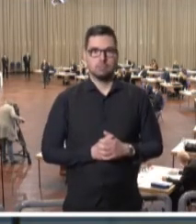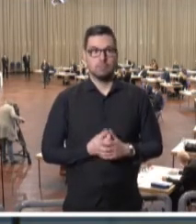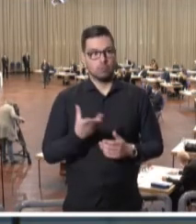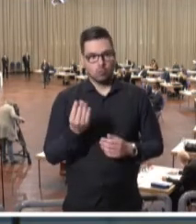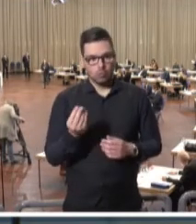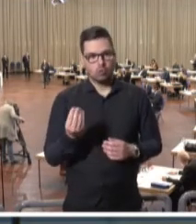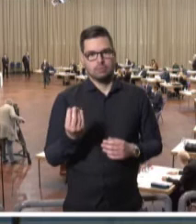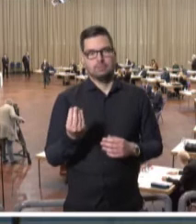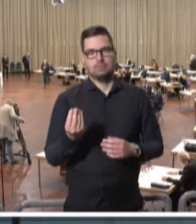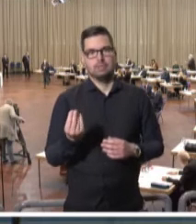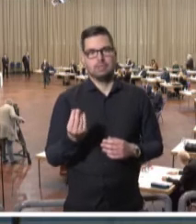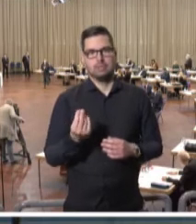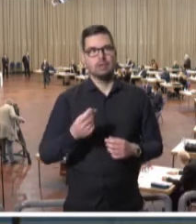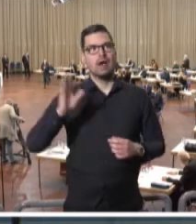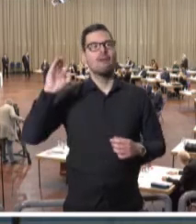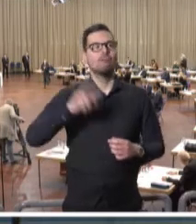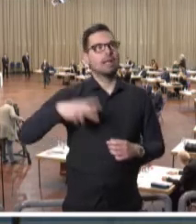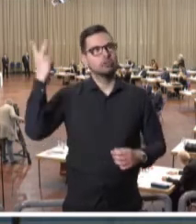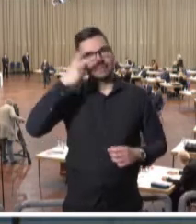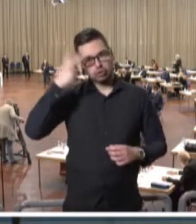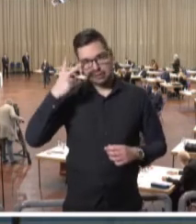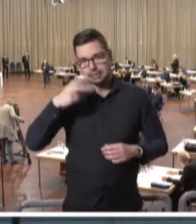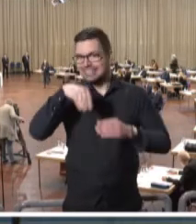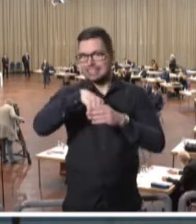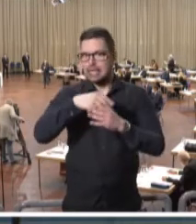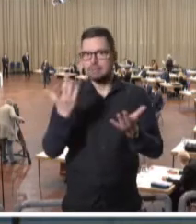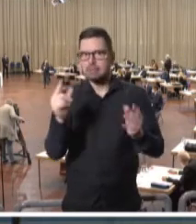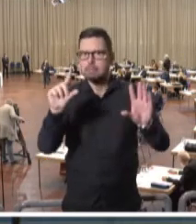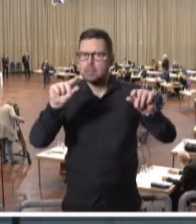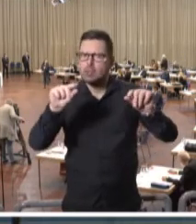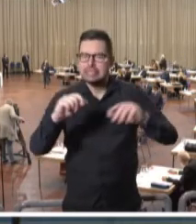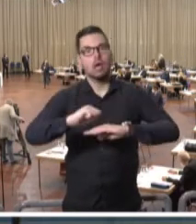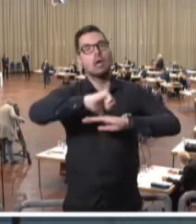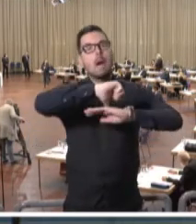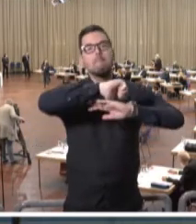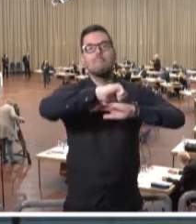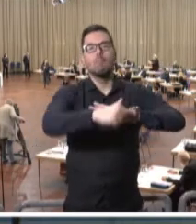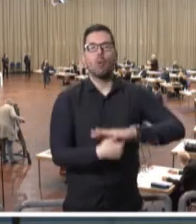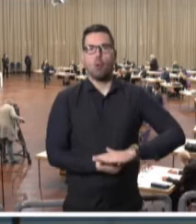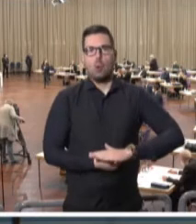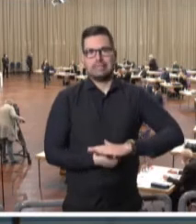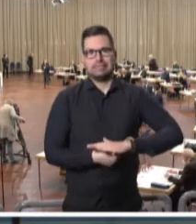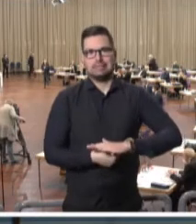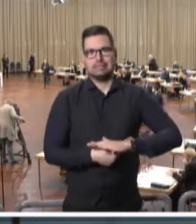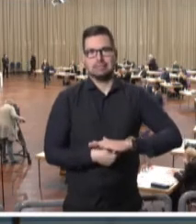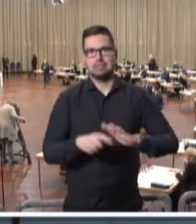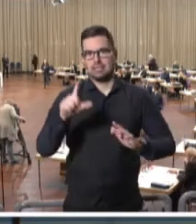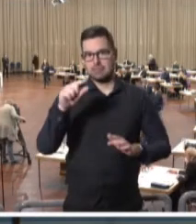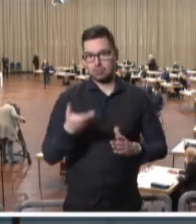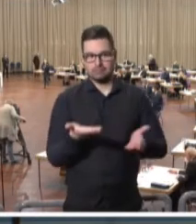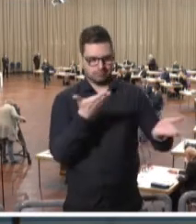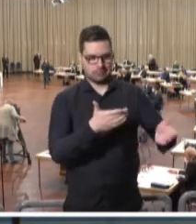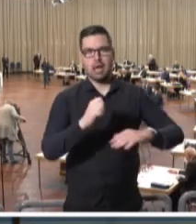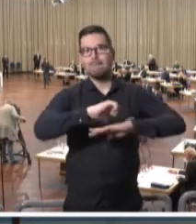häufig dann nicht richtig verstanden, ich will das kurz erläutern. Das Brot steht, ich habe es mal mitgebracht, das